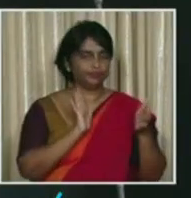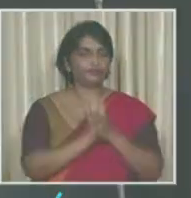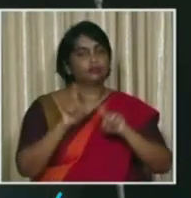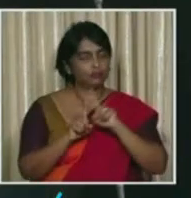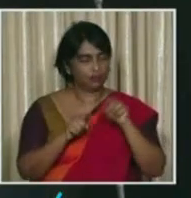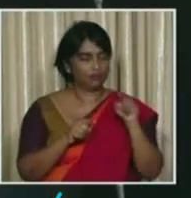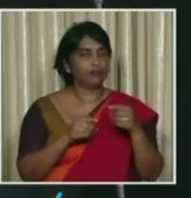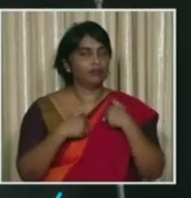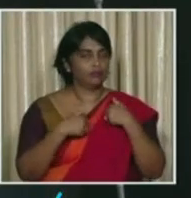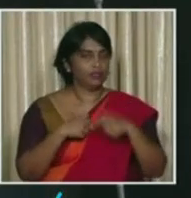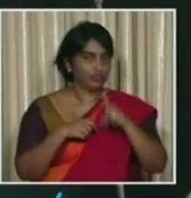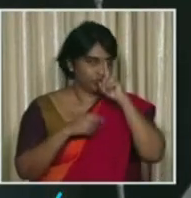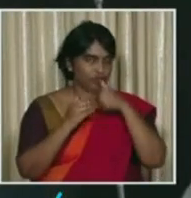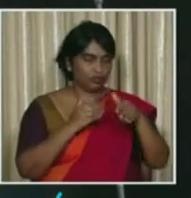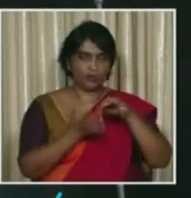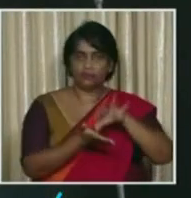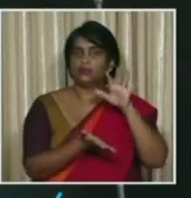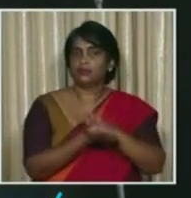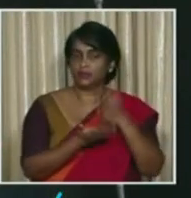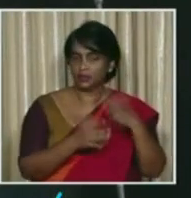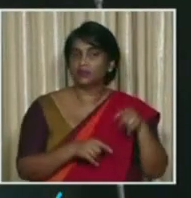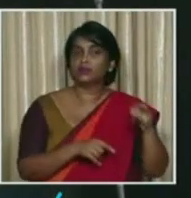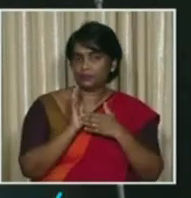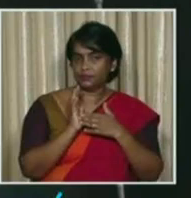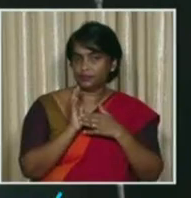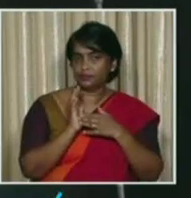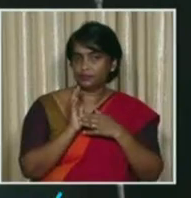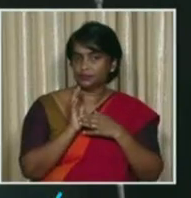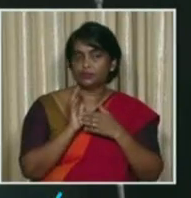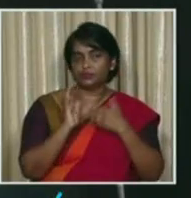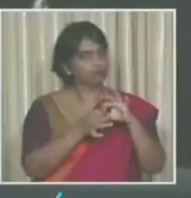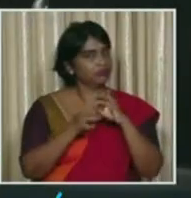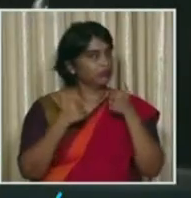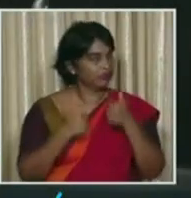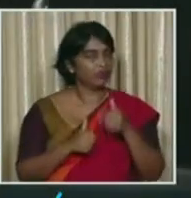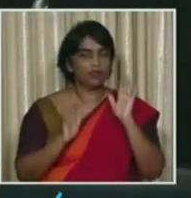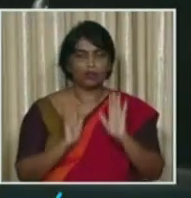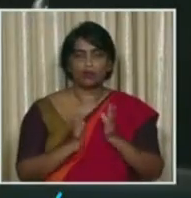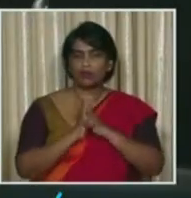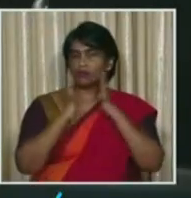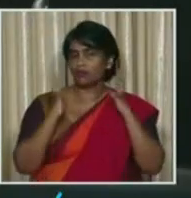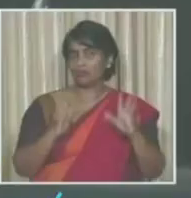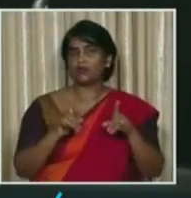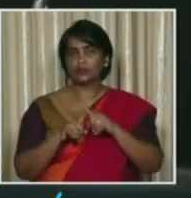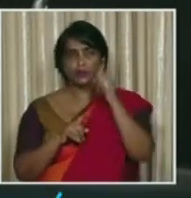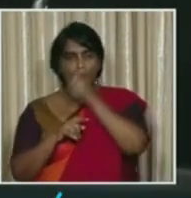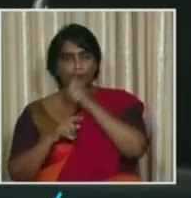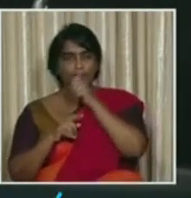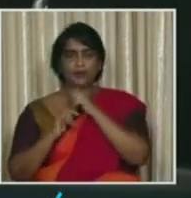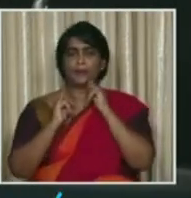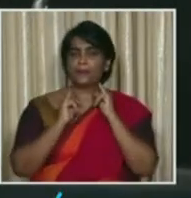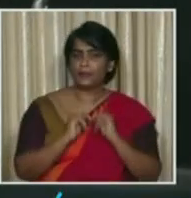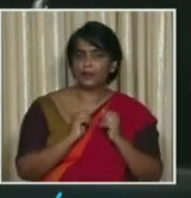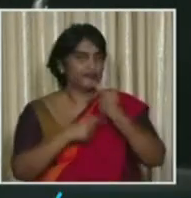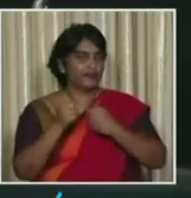සාකච්ඡා කරා. මේ සතියේම අපි දිනයක් වෙන් කරගත්තා. ඒ නිසා අපි ඔය සම්බන්ධවත් අපි අවධානය යොමු කරන්න. ඉතාම විශාල ලෙස වංචා දූෂණ